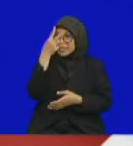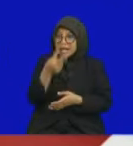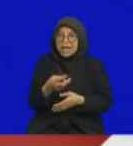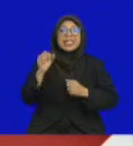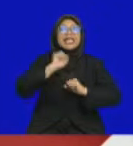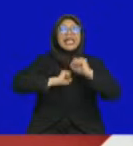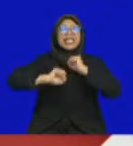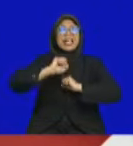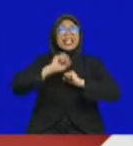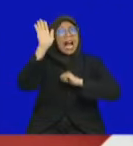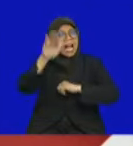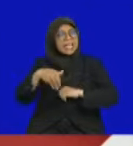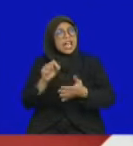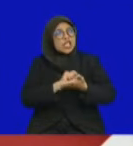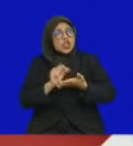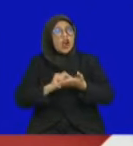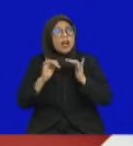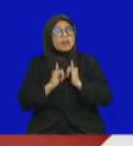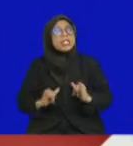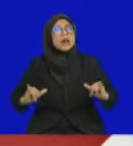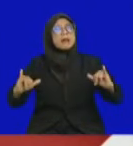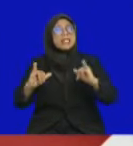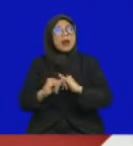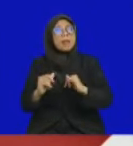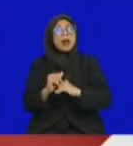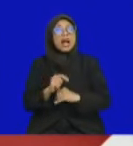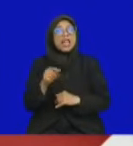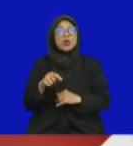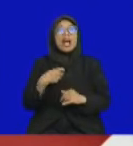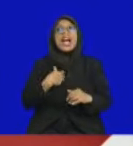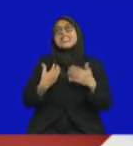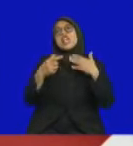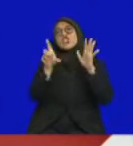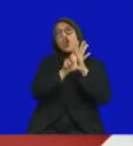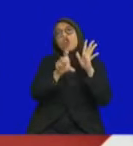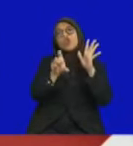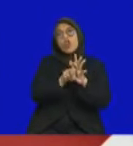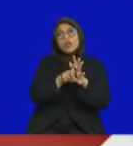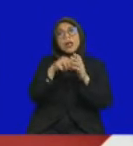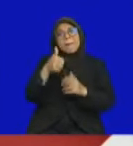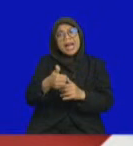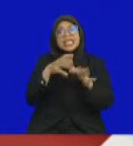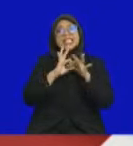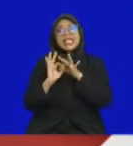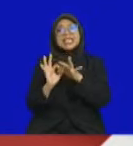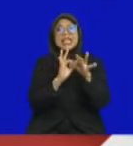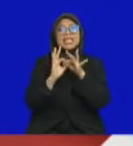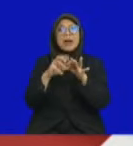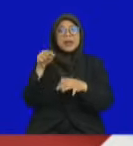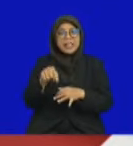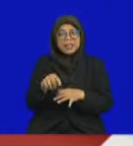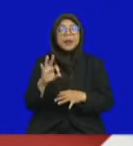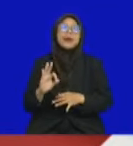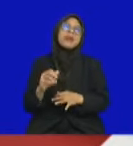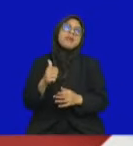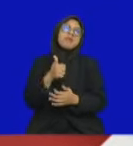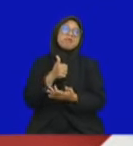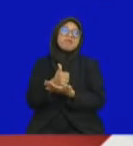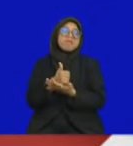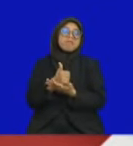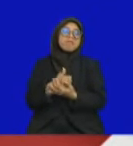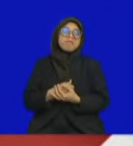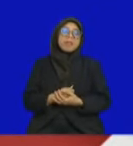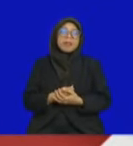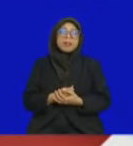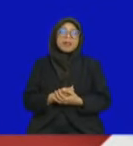ajak untuk sekolah bareng-bareng di tempat di mana ada contoh yang baik yang terkait dengan kerjasama ini Ya baik